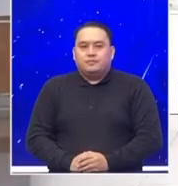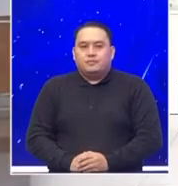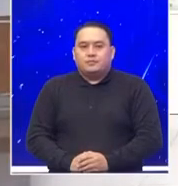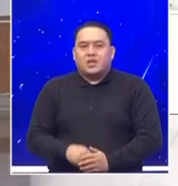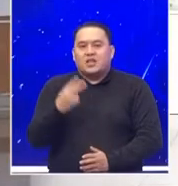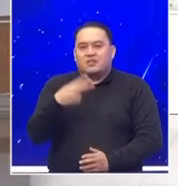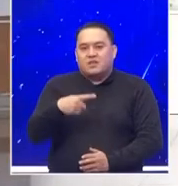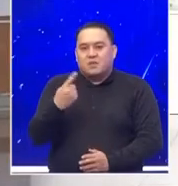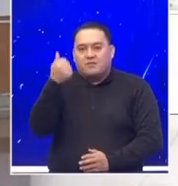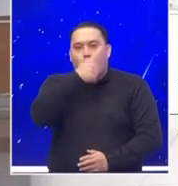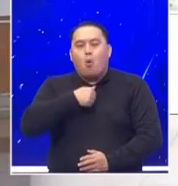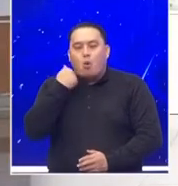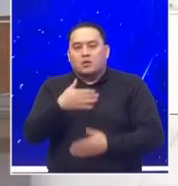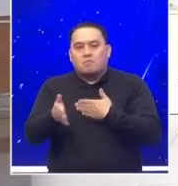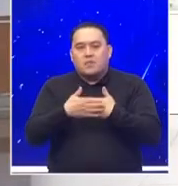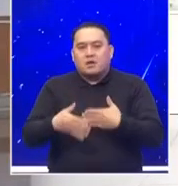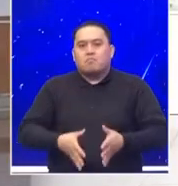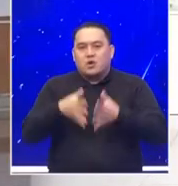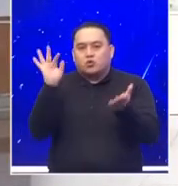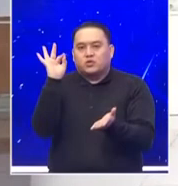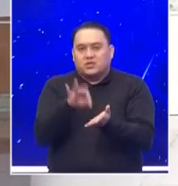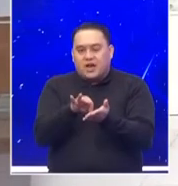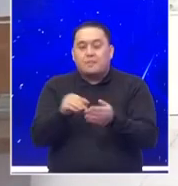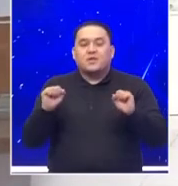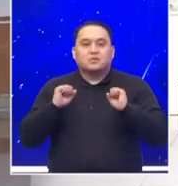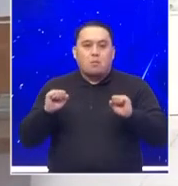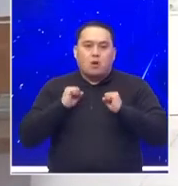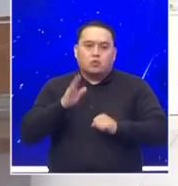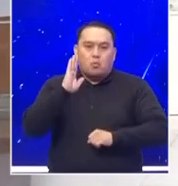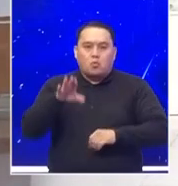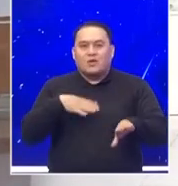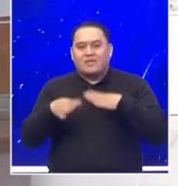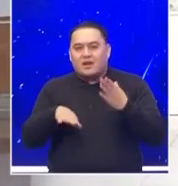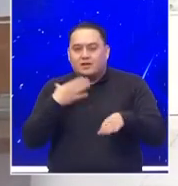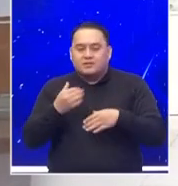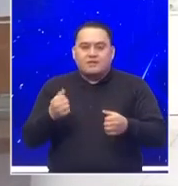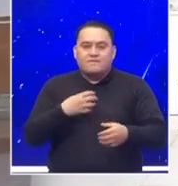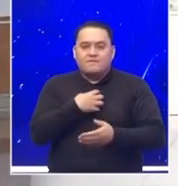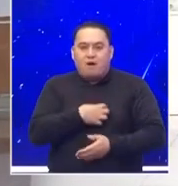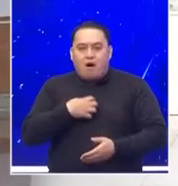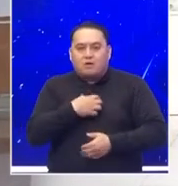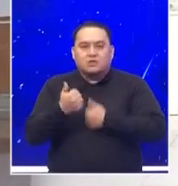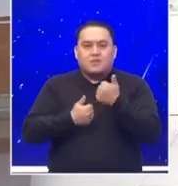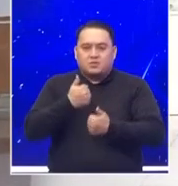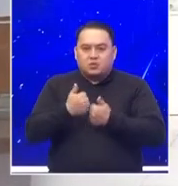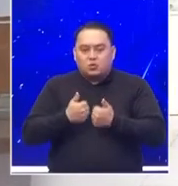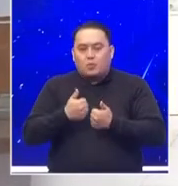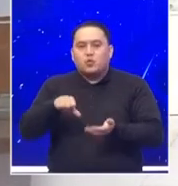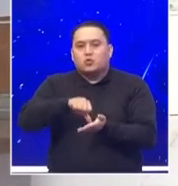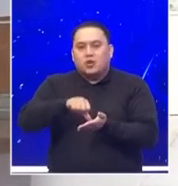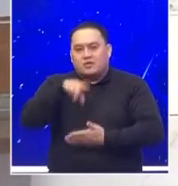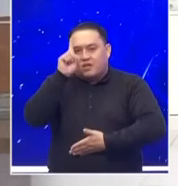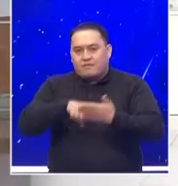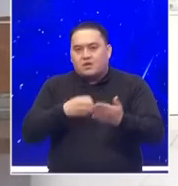2021 год ставим перед собой большие цели спортсмены будут упорно готовится на самые престижные первенство надеюсь